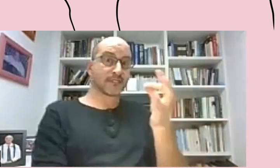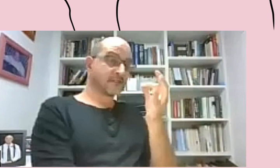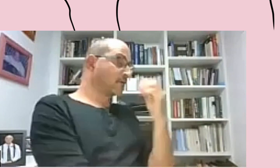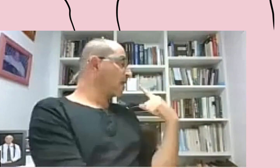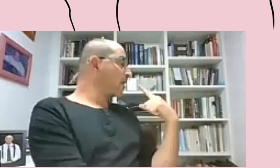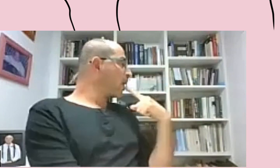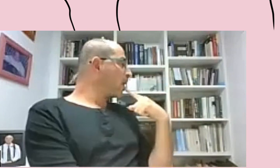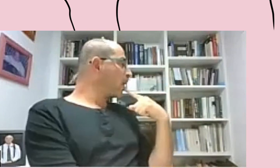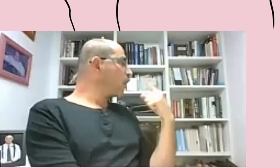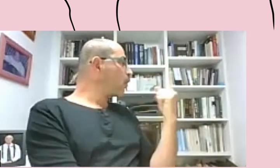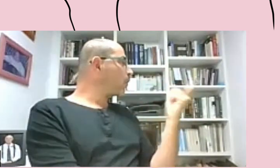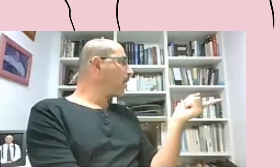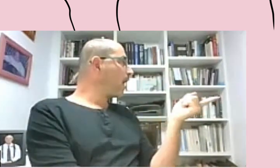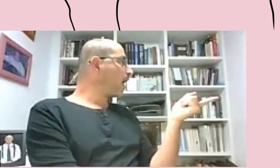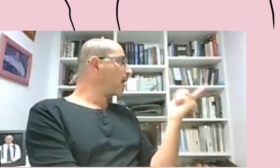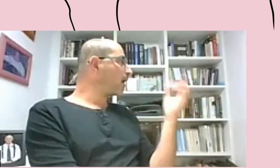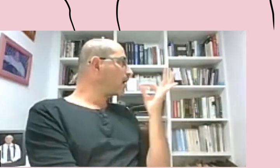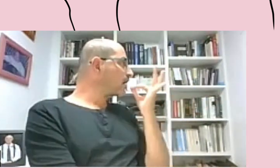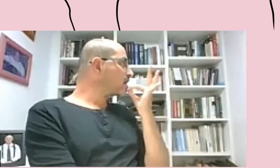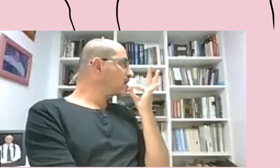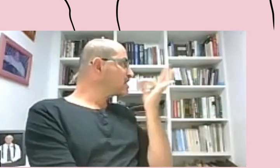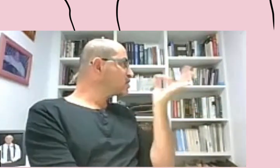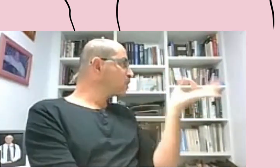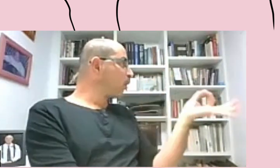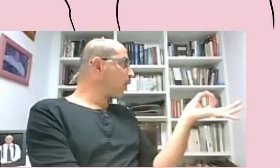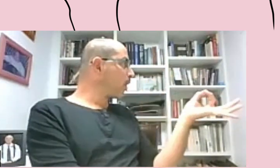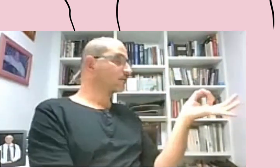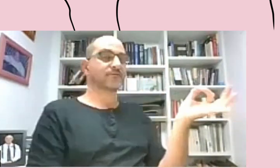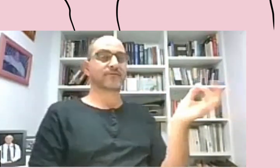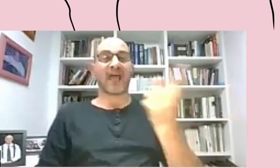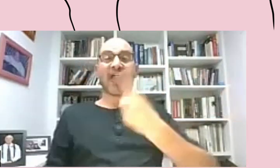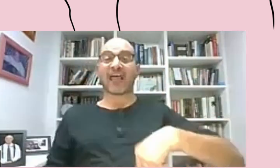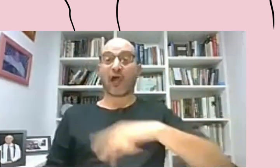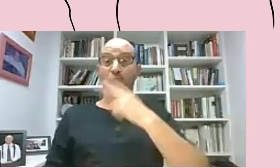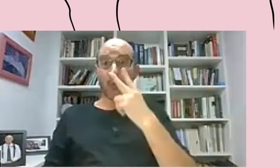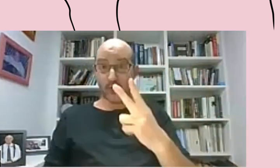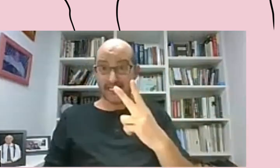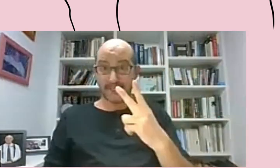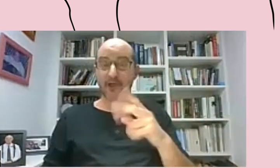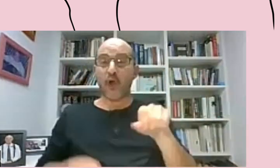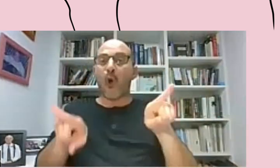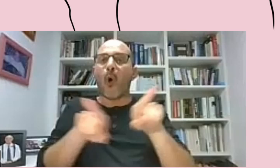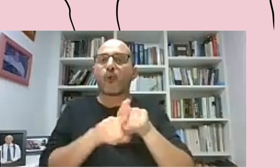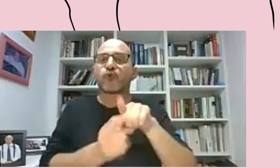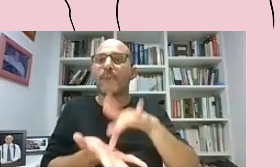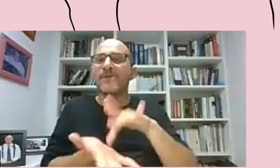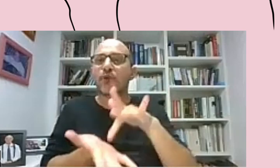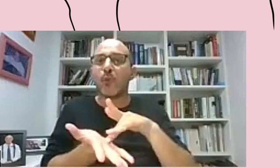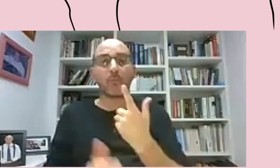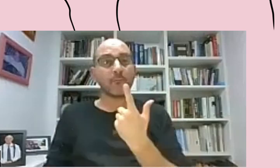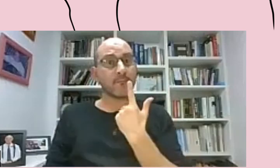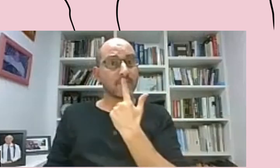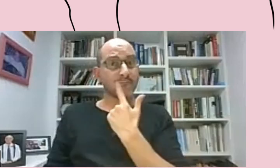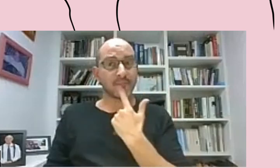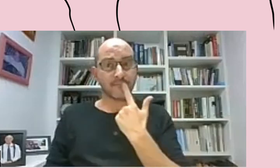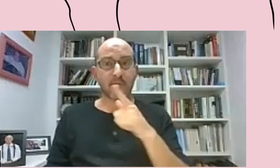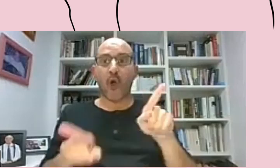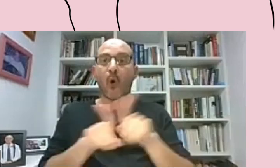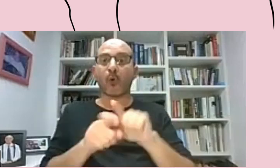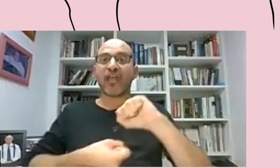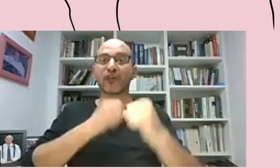לשאול, זה לומר וזה לשאול. אנחנו רואים שזה אותו